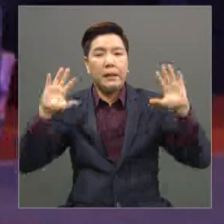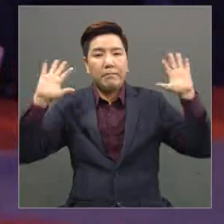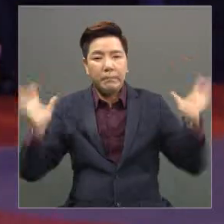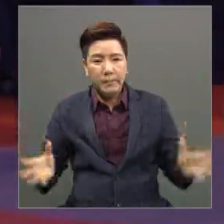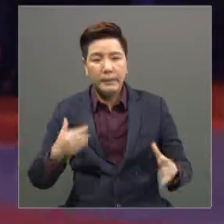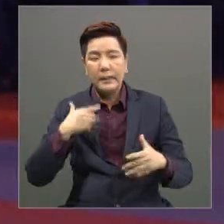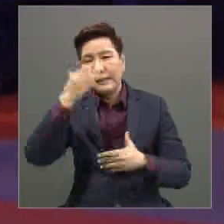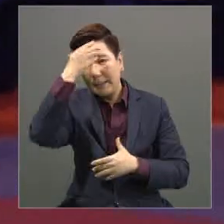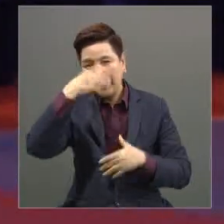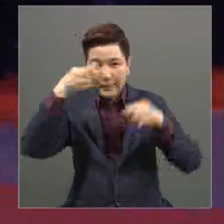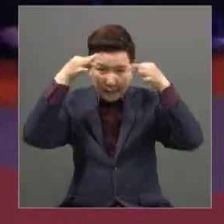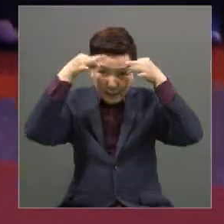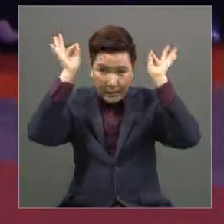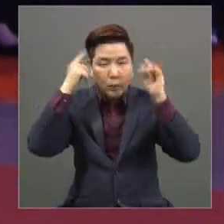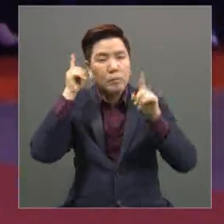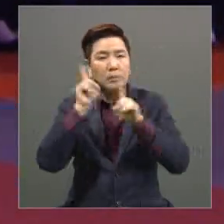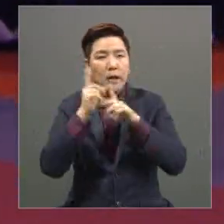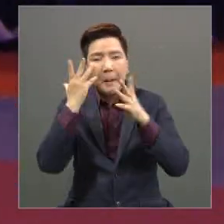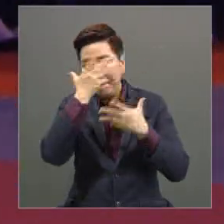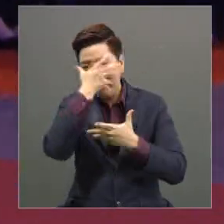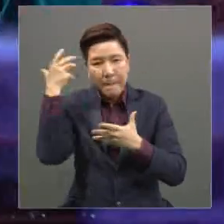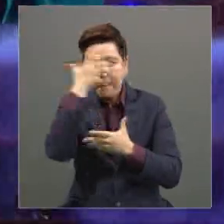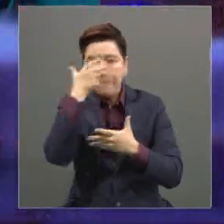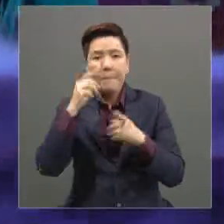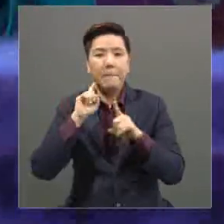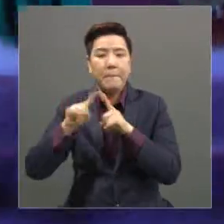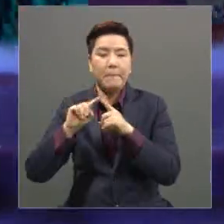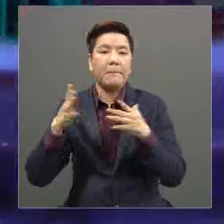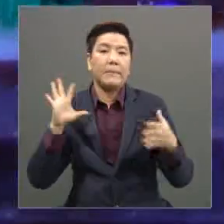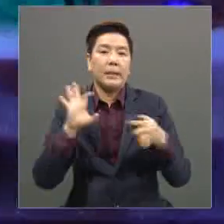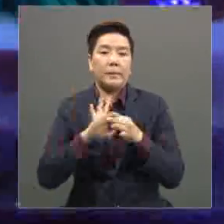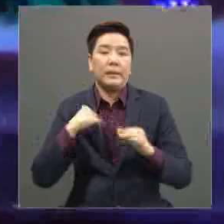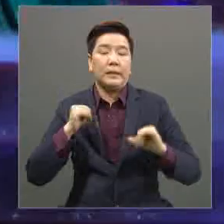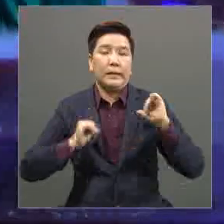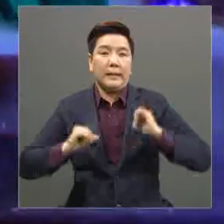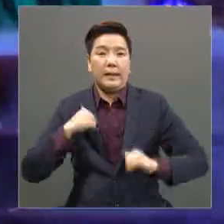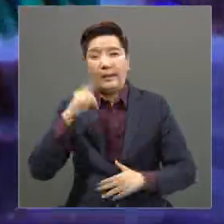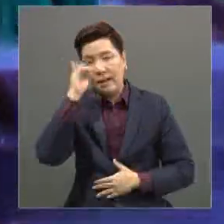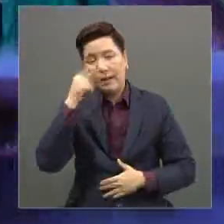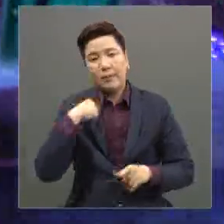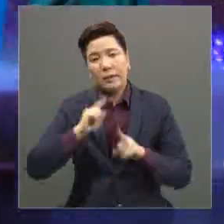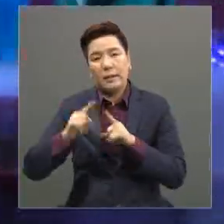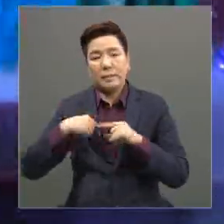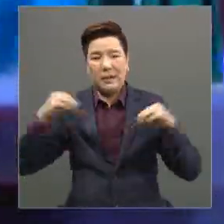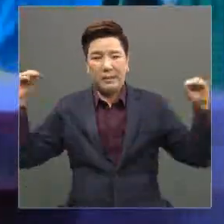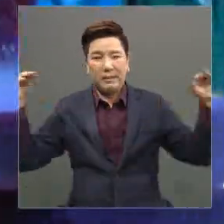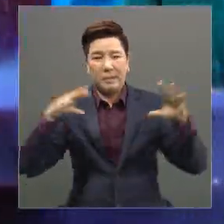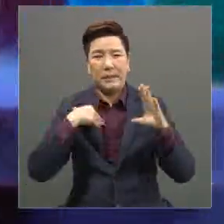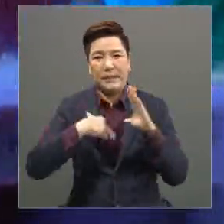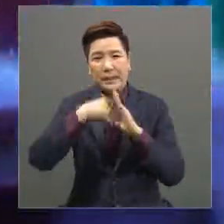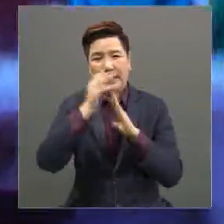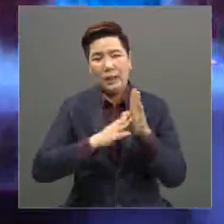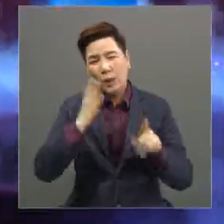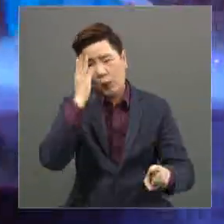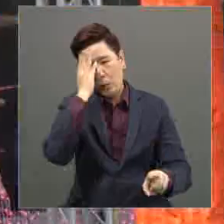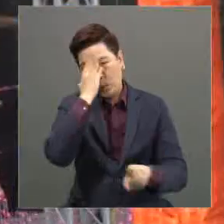ากากแล้วก็มีการแสดงคอนเสิร์ตจากศิลปินดาราครับข้างนะครับสถานที่จัดงานก็มีการประดับตกแต่งแสงสีดอกไม้สวยงามเนี่ยเ